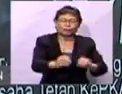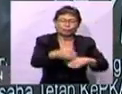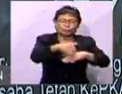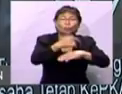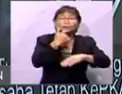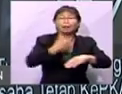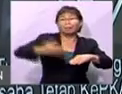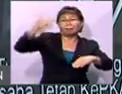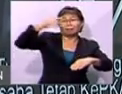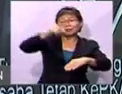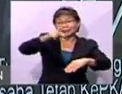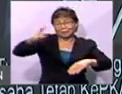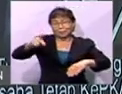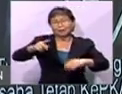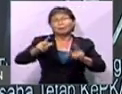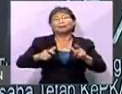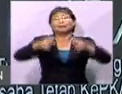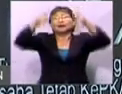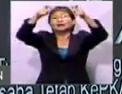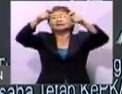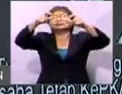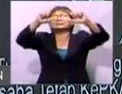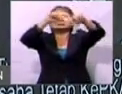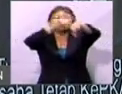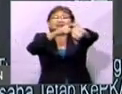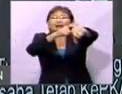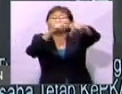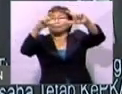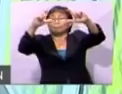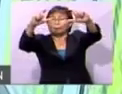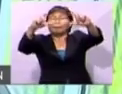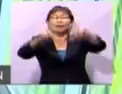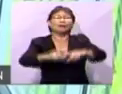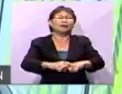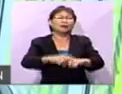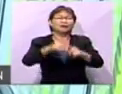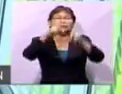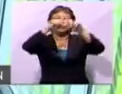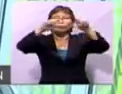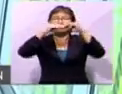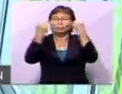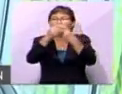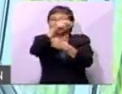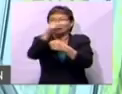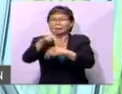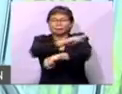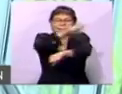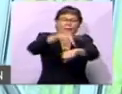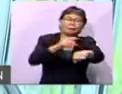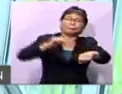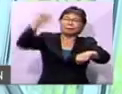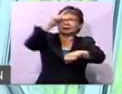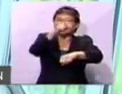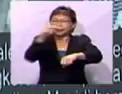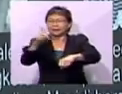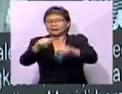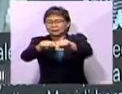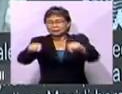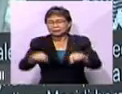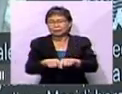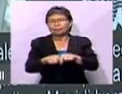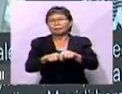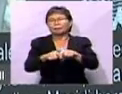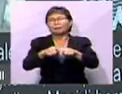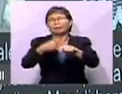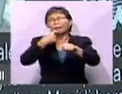lama Kota Kinabalu, Menara Jam Atkinson, Dewan Masyarakat Kota Kinabalu, Padang Merdeka Kota Kinabalu dan tapak